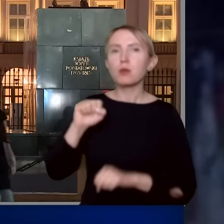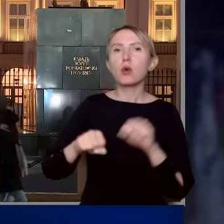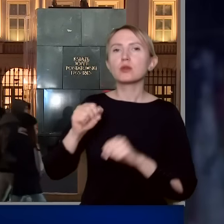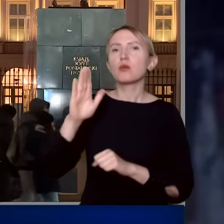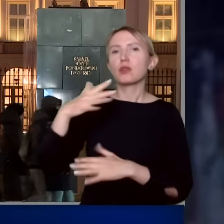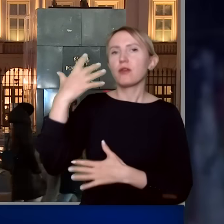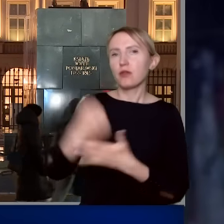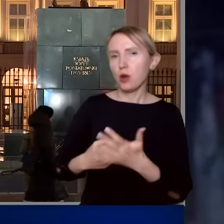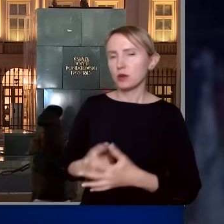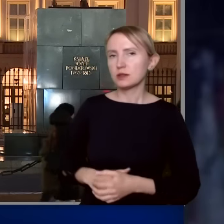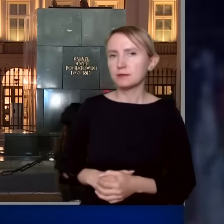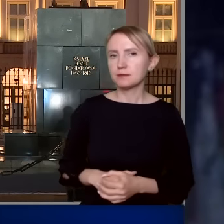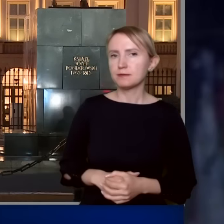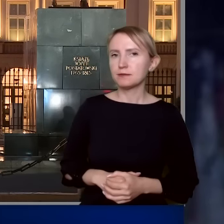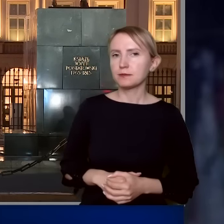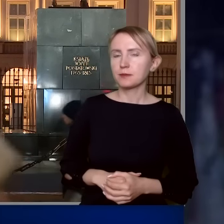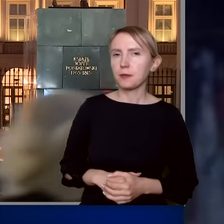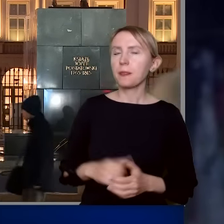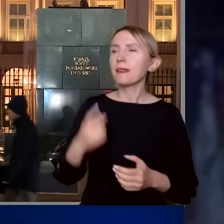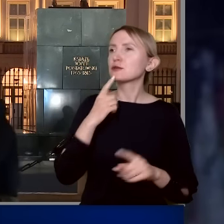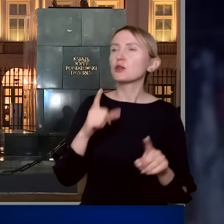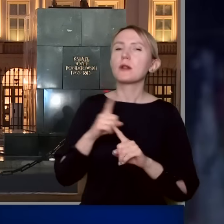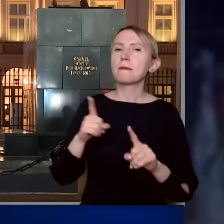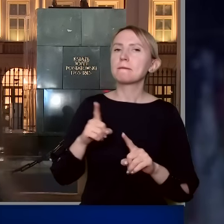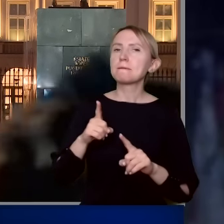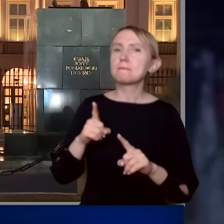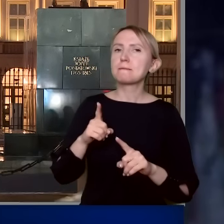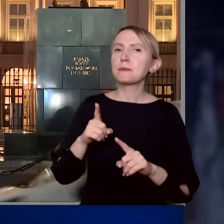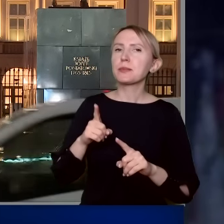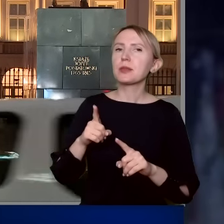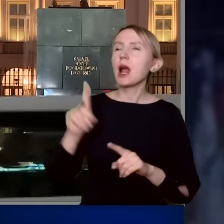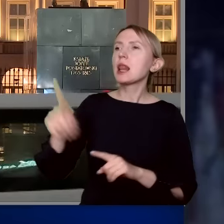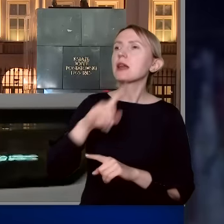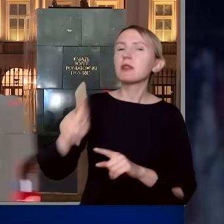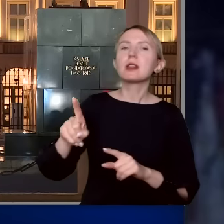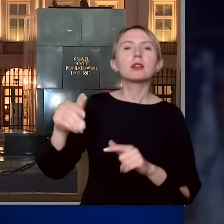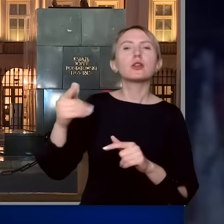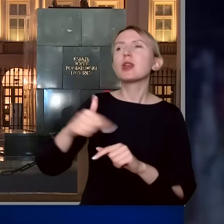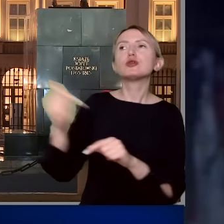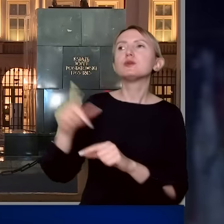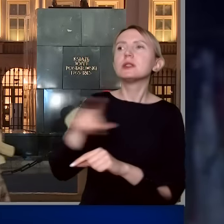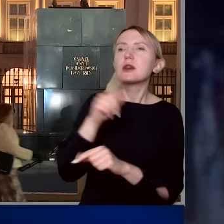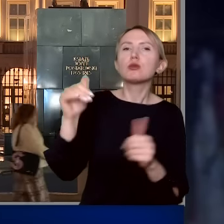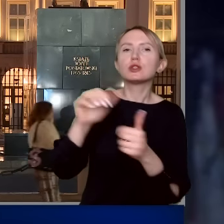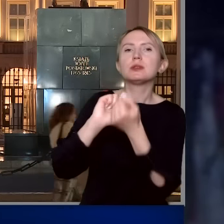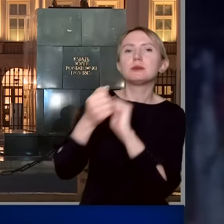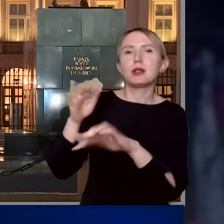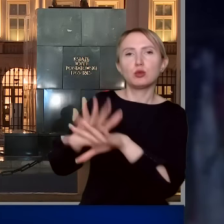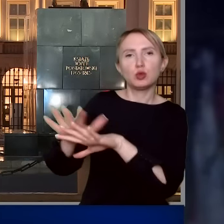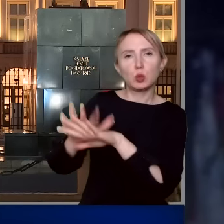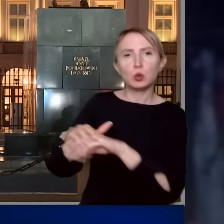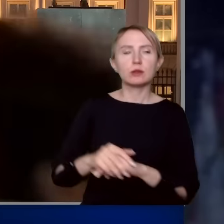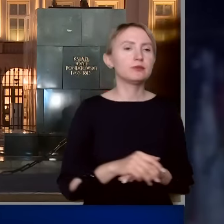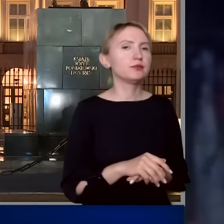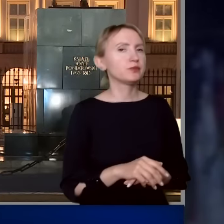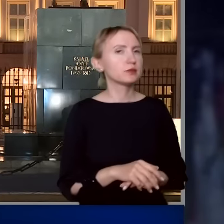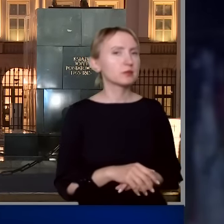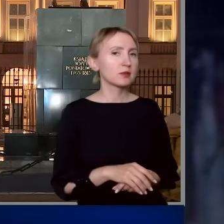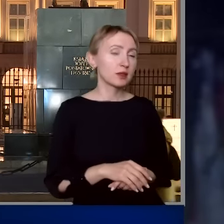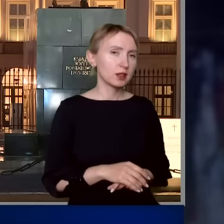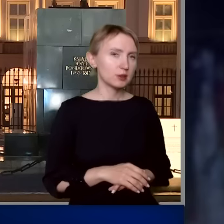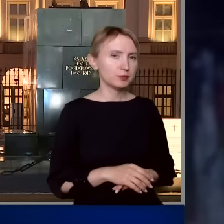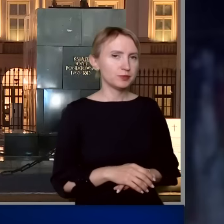wykorzystane. Co to znaczy, że wiceminister sprawiedliwości mówi, że likwidacja może nie być likwidacją, tylko restrukturyzacją? Odkryli karty. Mediów oczywiście.